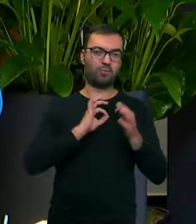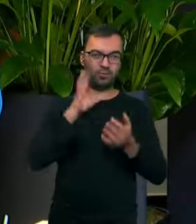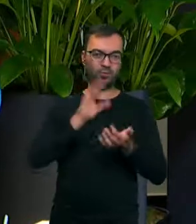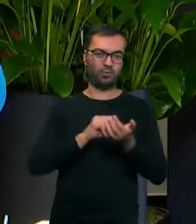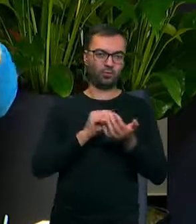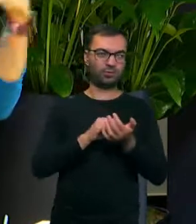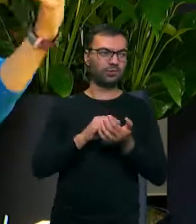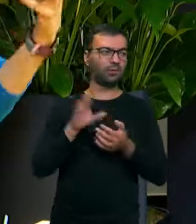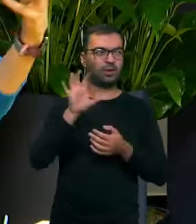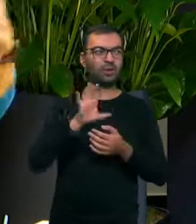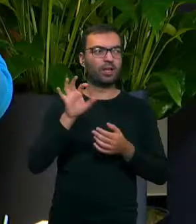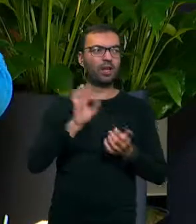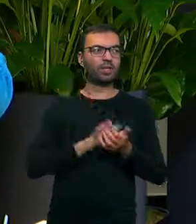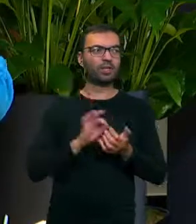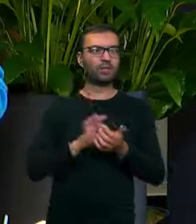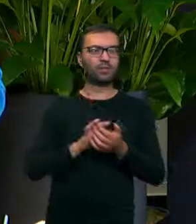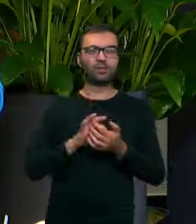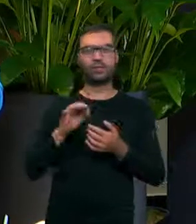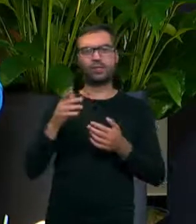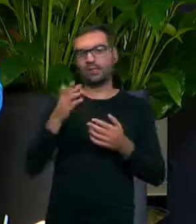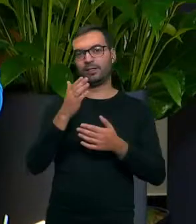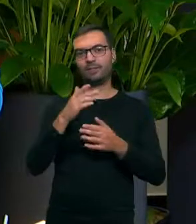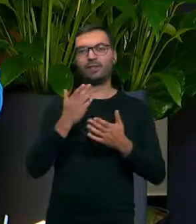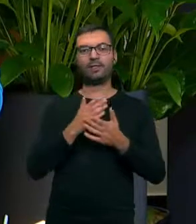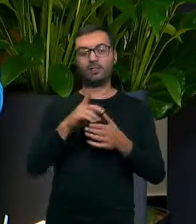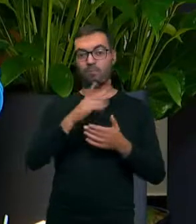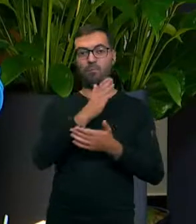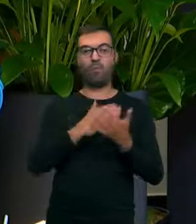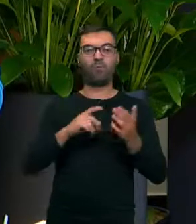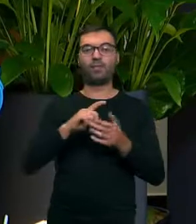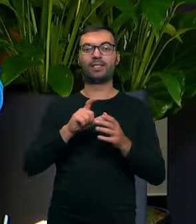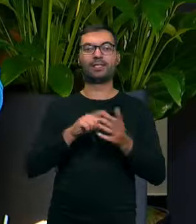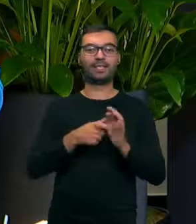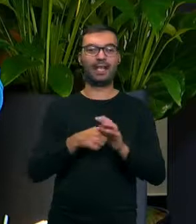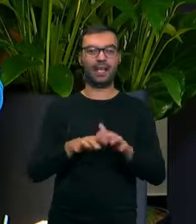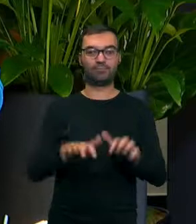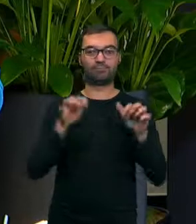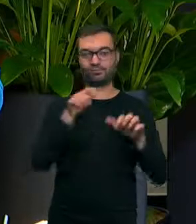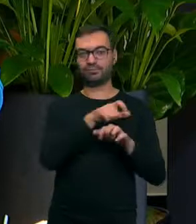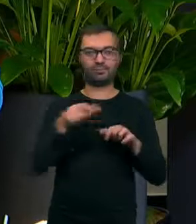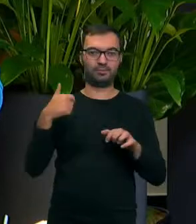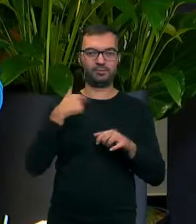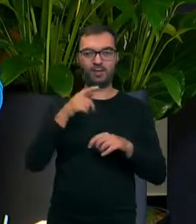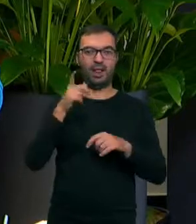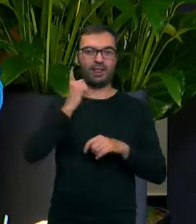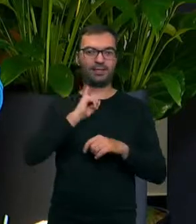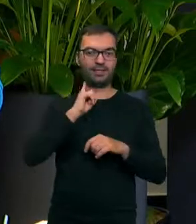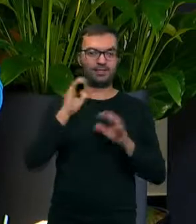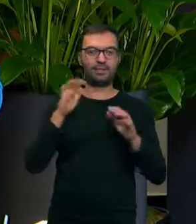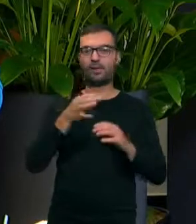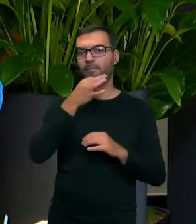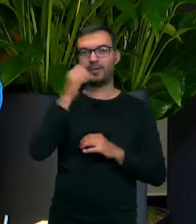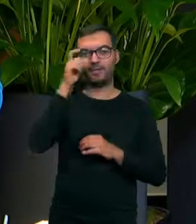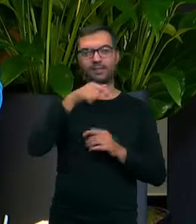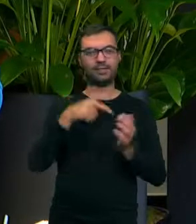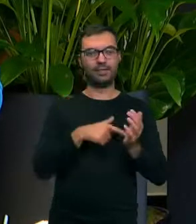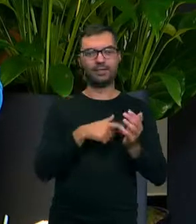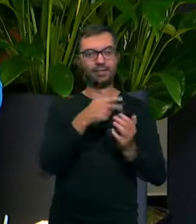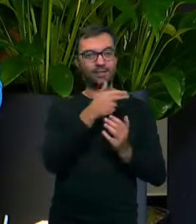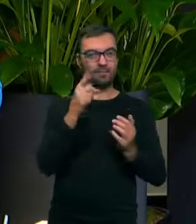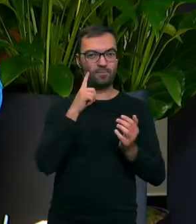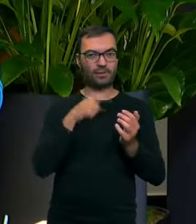oglądania tego filmu z połową sali licealistów. Więc pana też chciałam zapytać o ten aspekt tutaj,